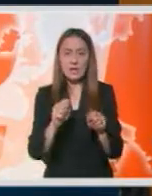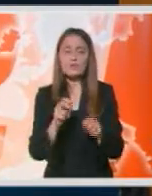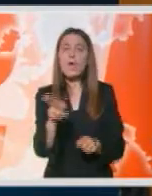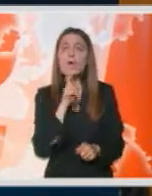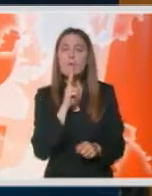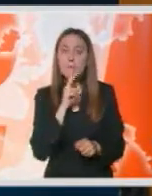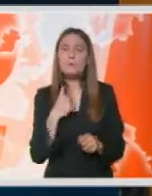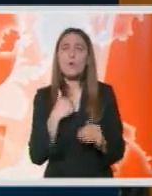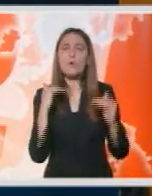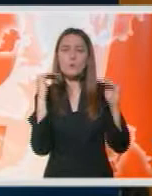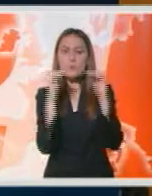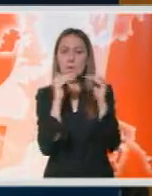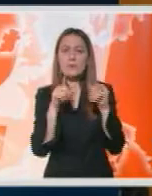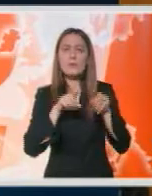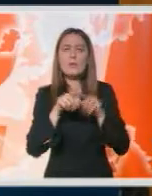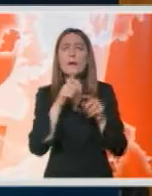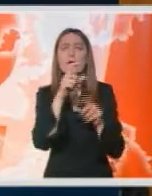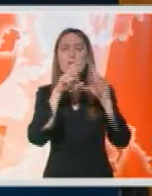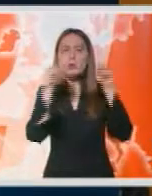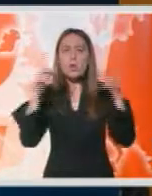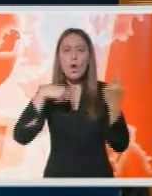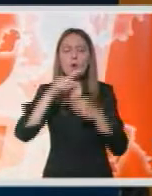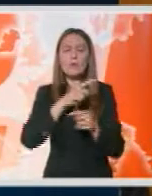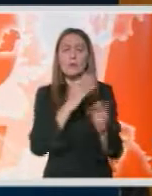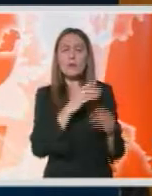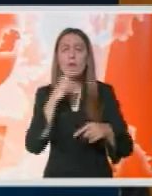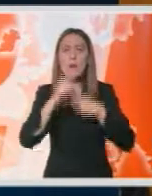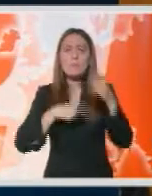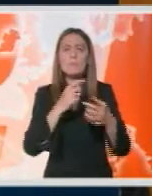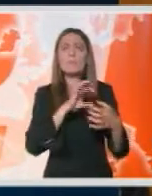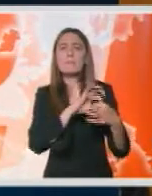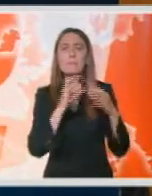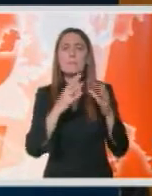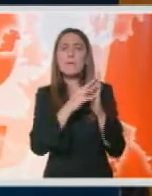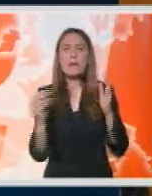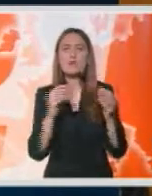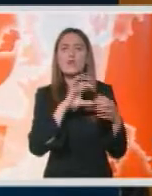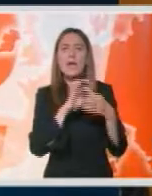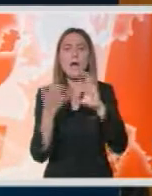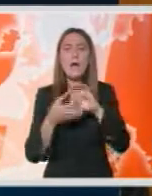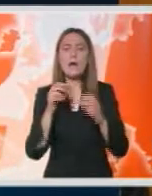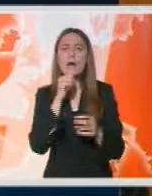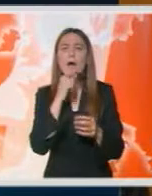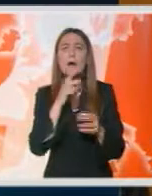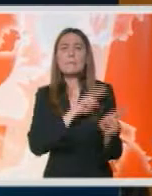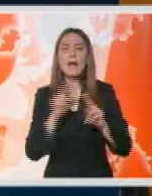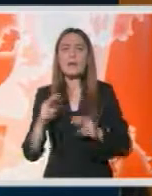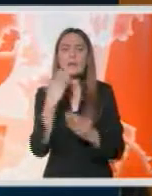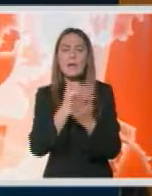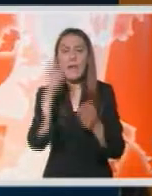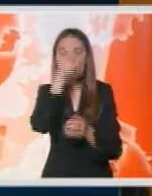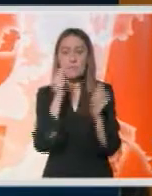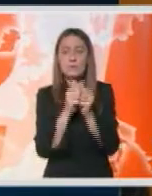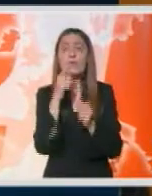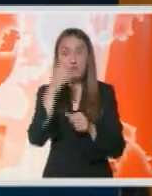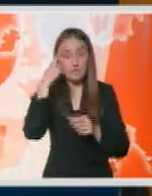kojim smo uspostavili institucionalni okvir za koordinaciju procesa prevođenja pravnih tekovina Evropske unije i na taj način smo